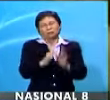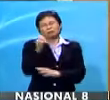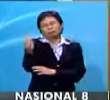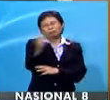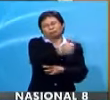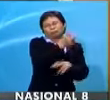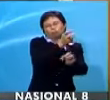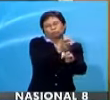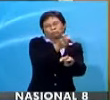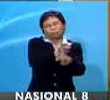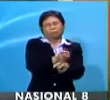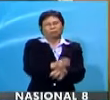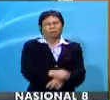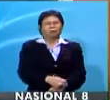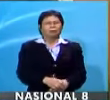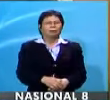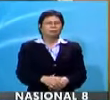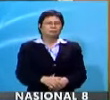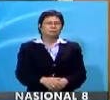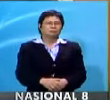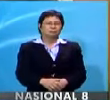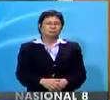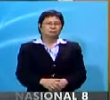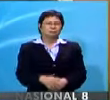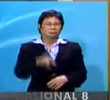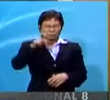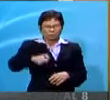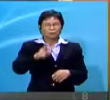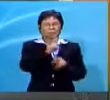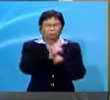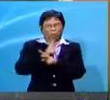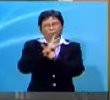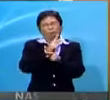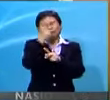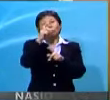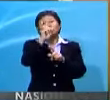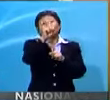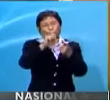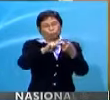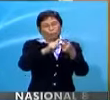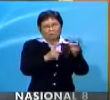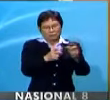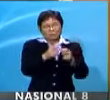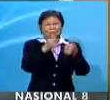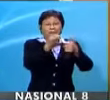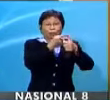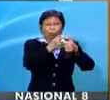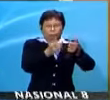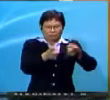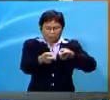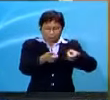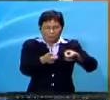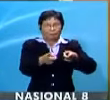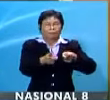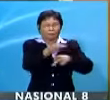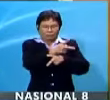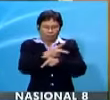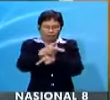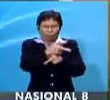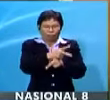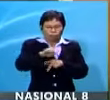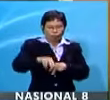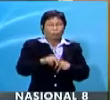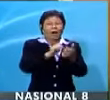sendiri kali ini kena lebih berhati-hati dari segi satu disiplin untuk untuk mengawal Selia